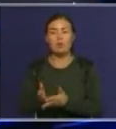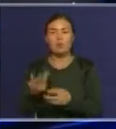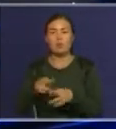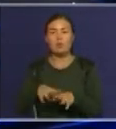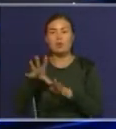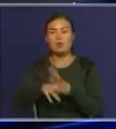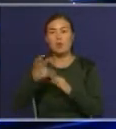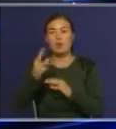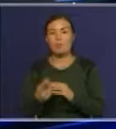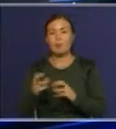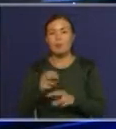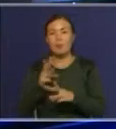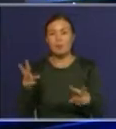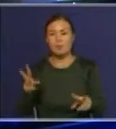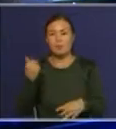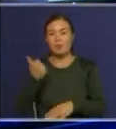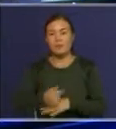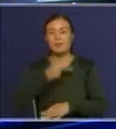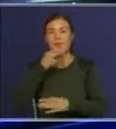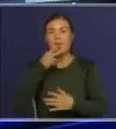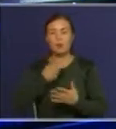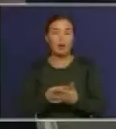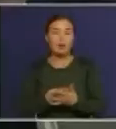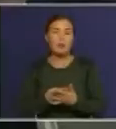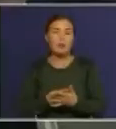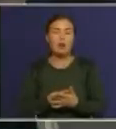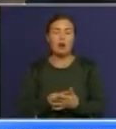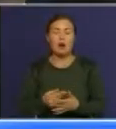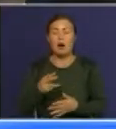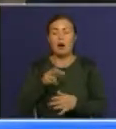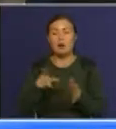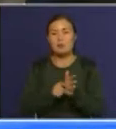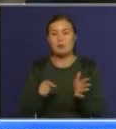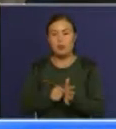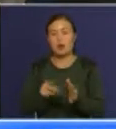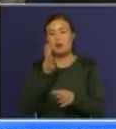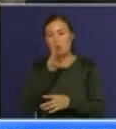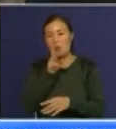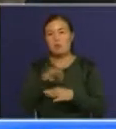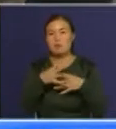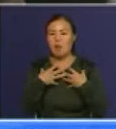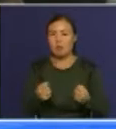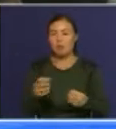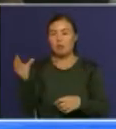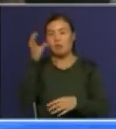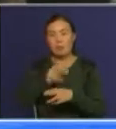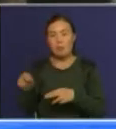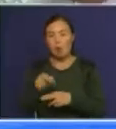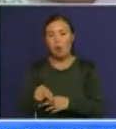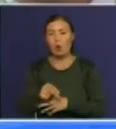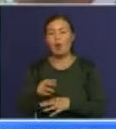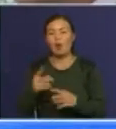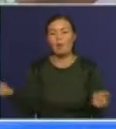ішінде әлеуметтік қамсыздандыру саласына баса назар аударылды. Атап айтқанда, зейнетақы, жалақы, денсаулық сақтау, білім беру салаларының